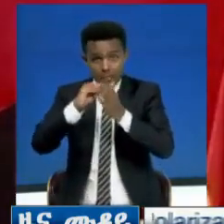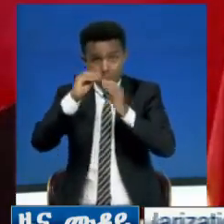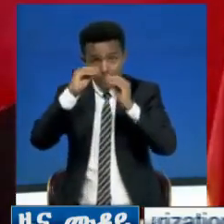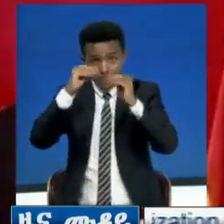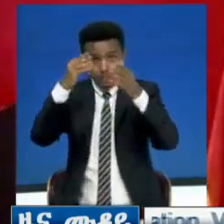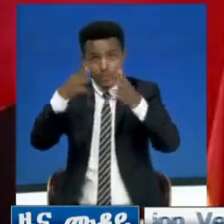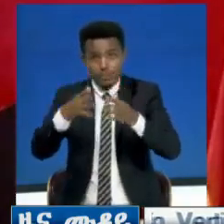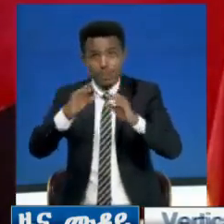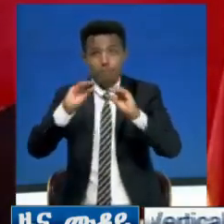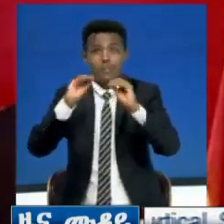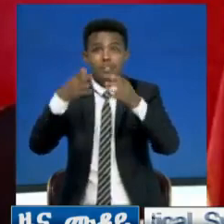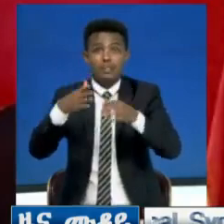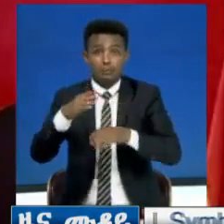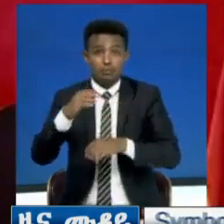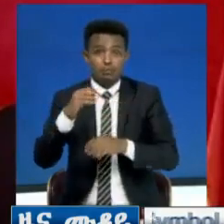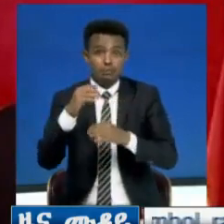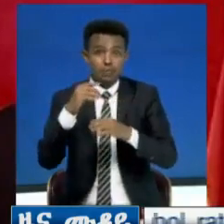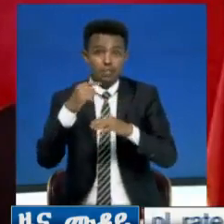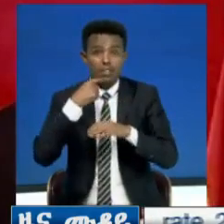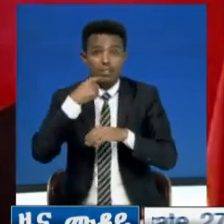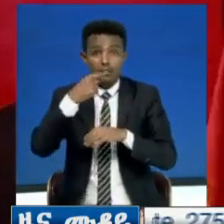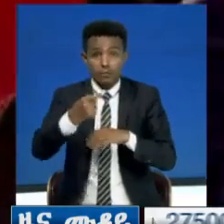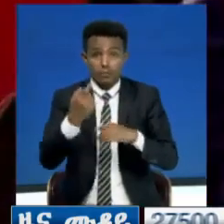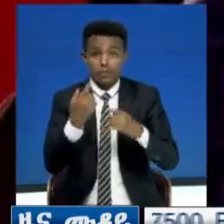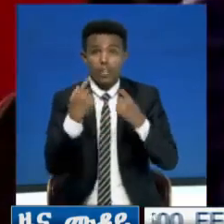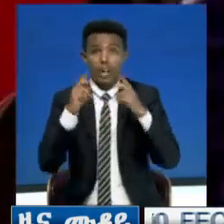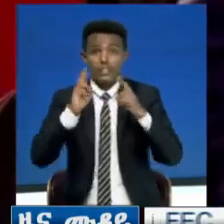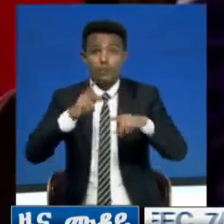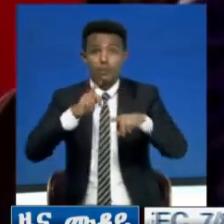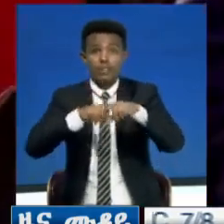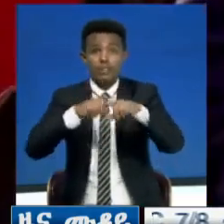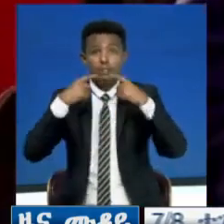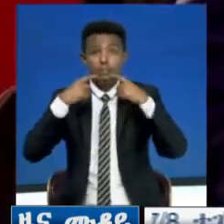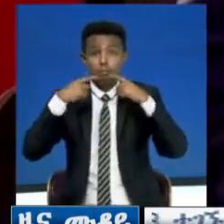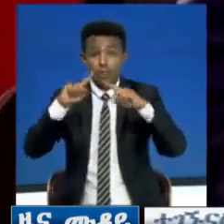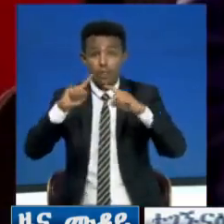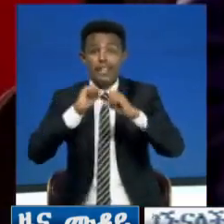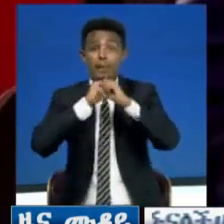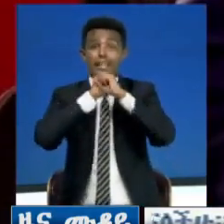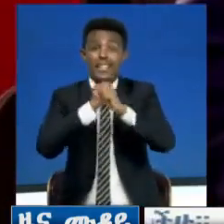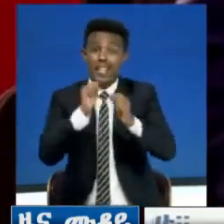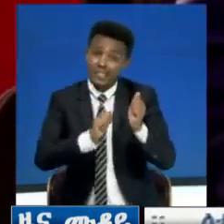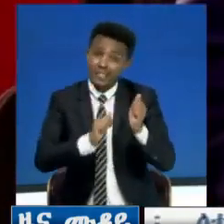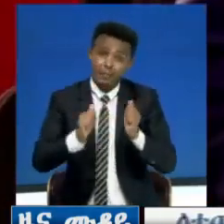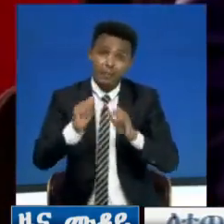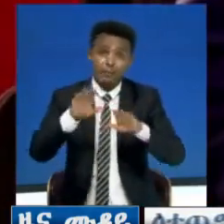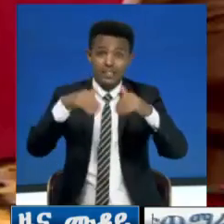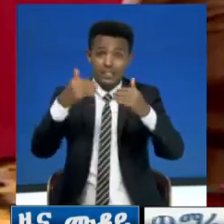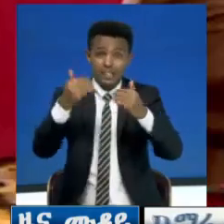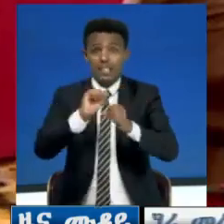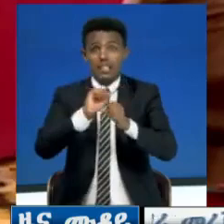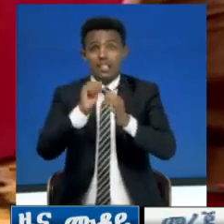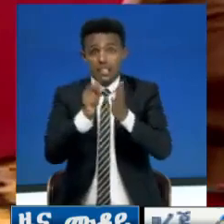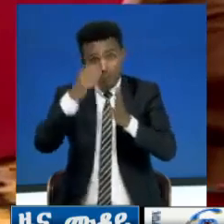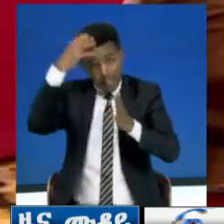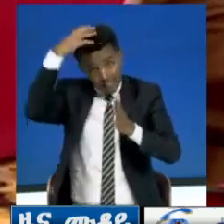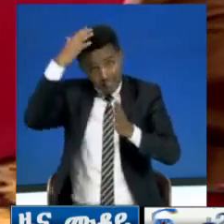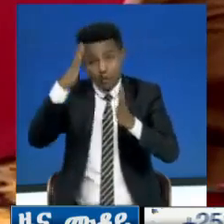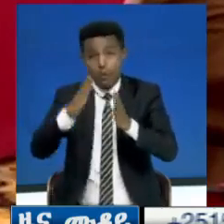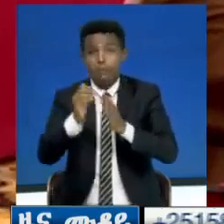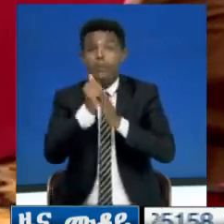አስቸኳይ ጊዜያዊ ሲታወጅ እንዲታወጅ ያደረገው ነገር ለመከላከል ቅድሚያ መስጠት ህገ መንግስታዊ መርህ እንደሆነ